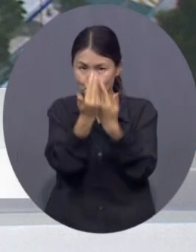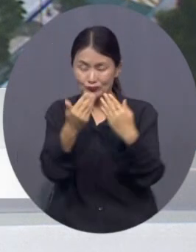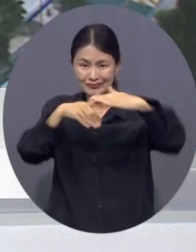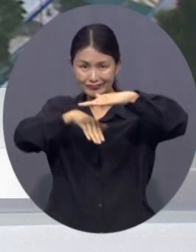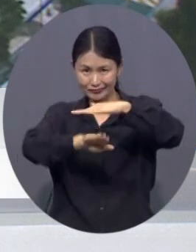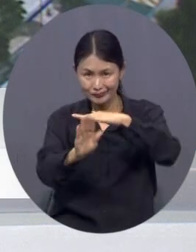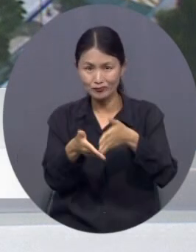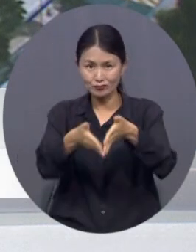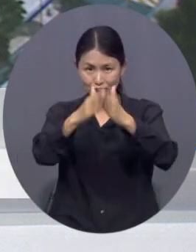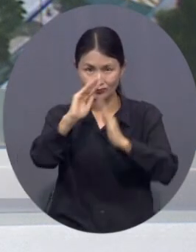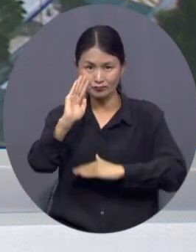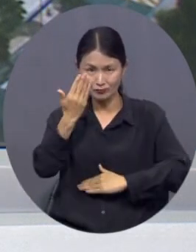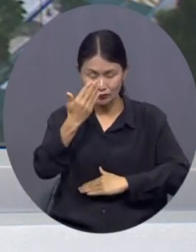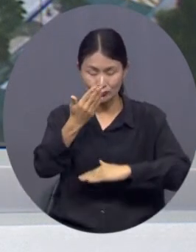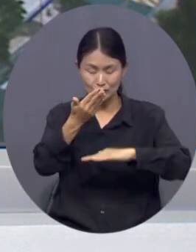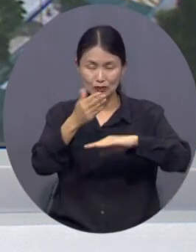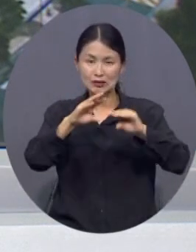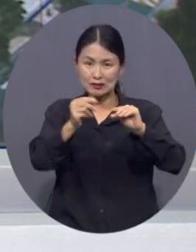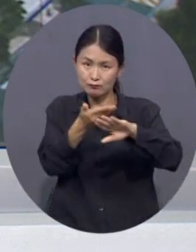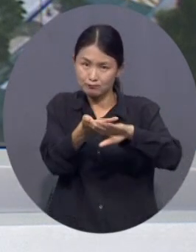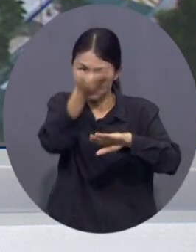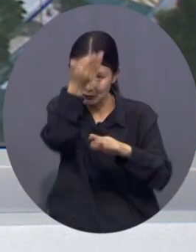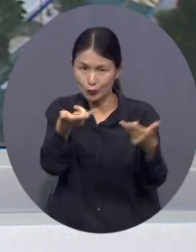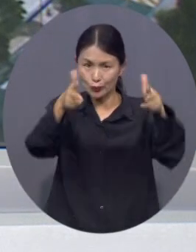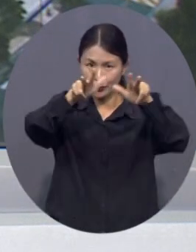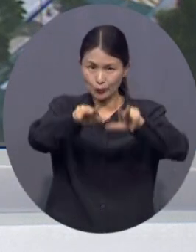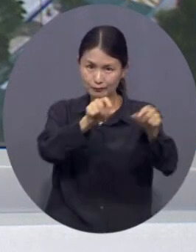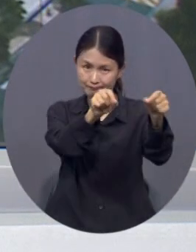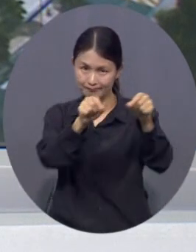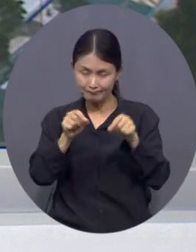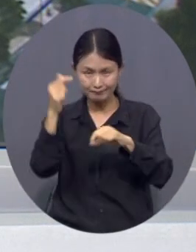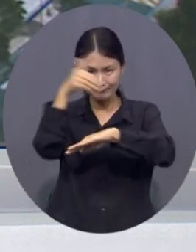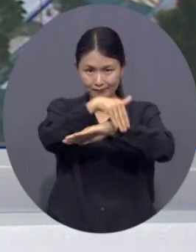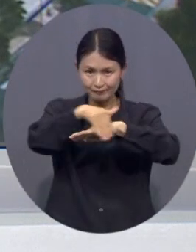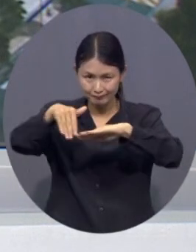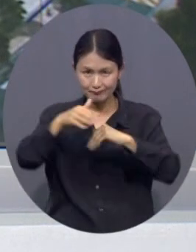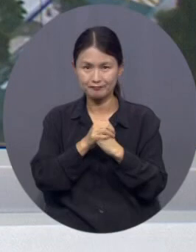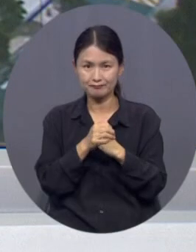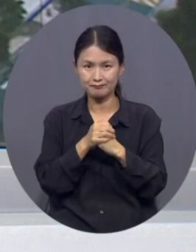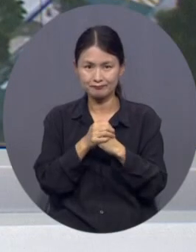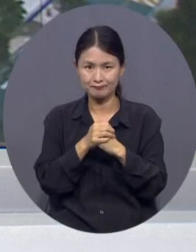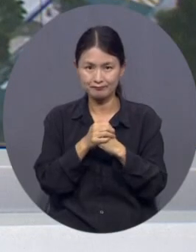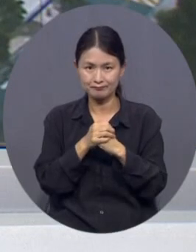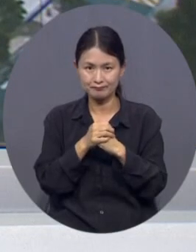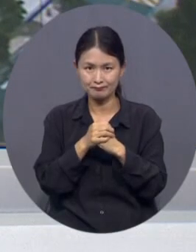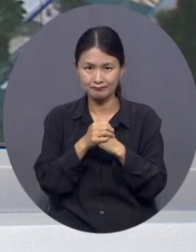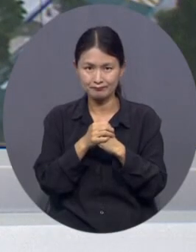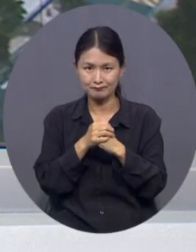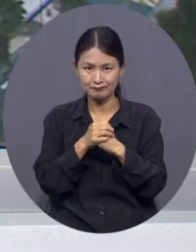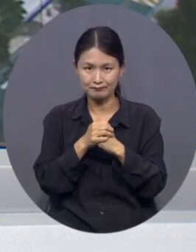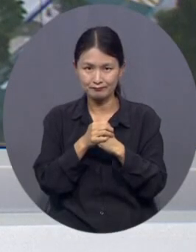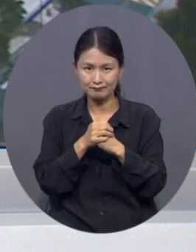지하에 설치되고, 이 지상에는 생태공원이 들어섭니다. 송원일 기자가 보도합니다.